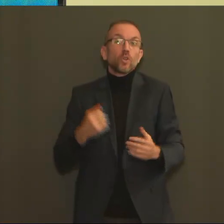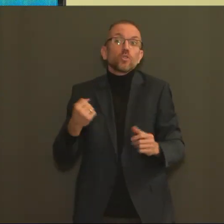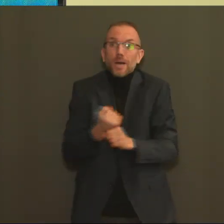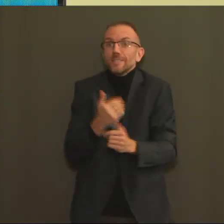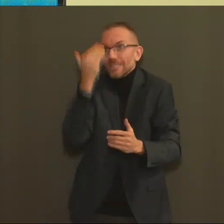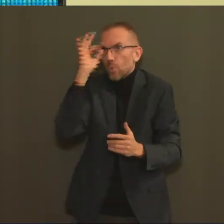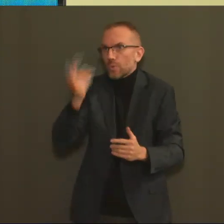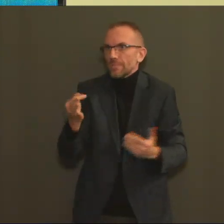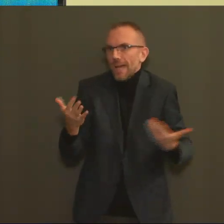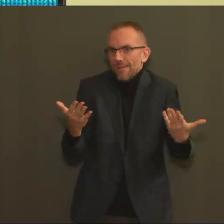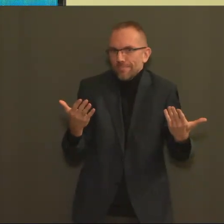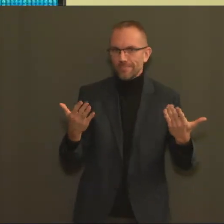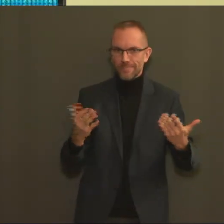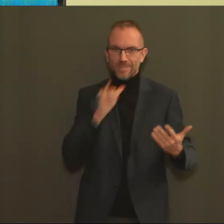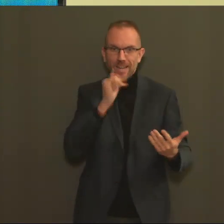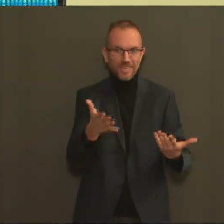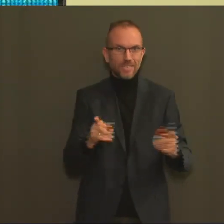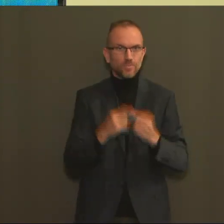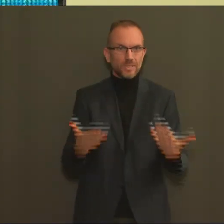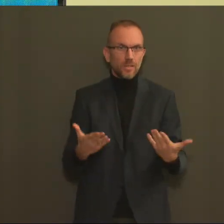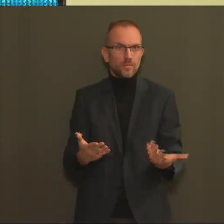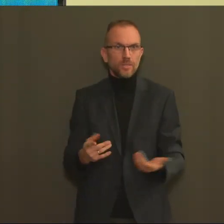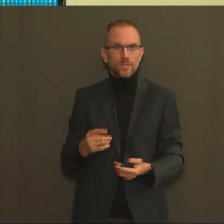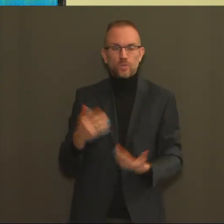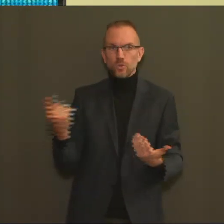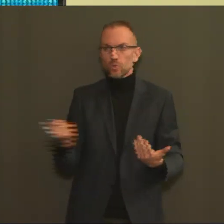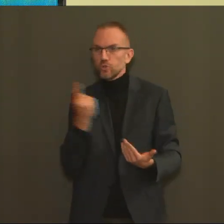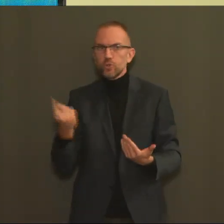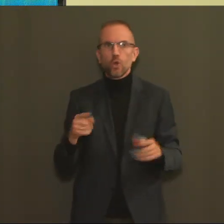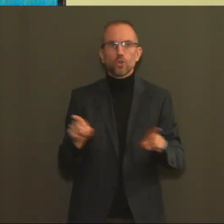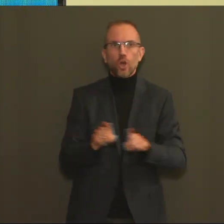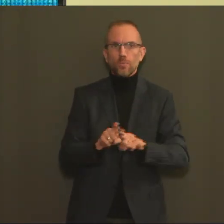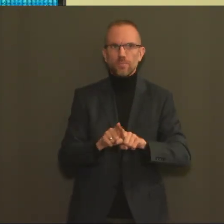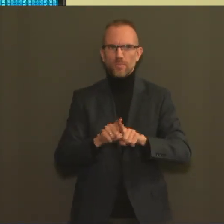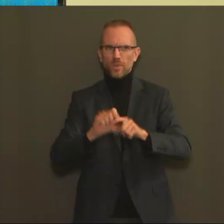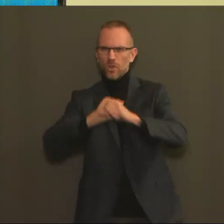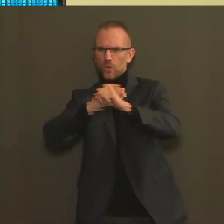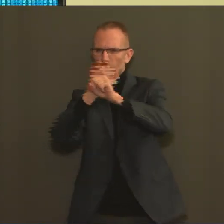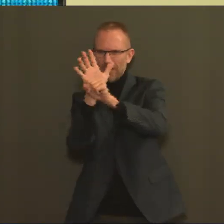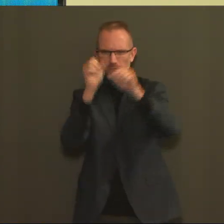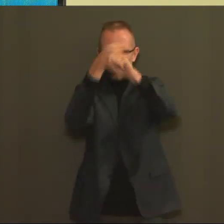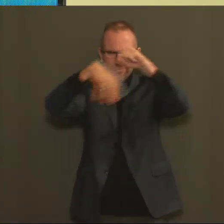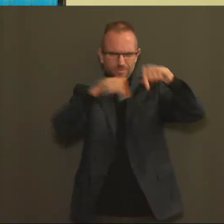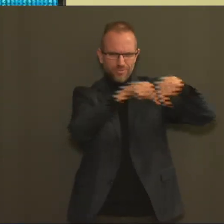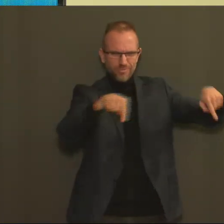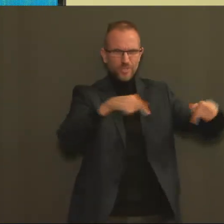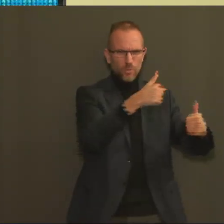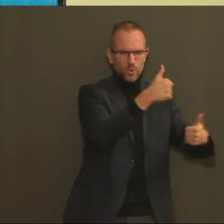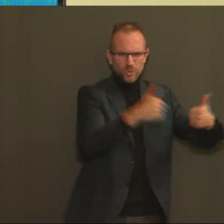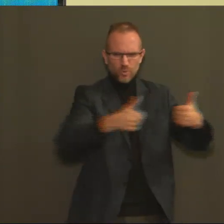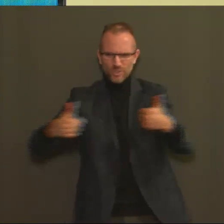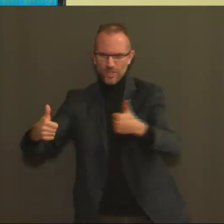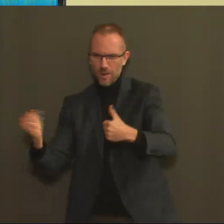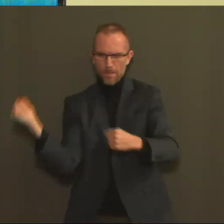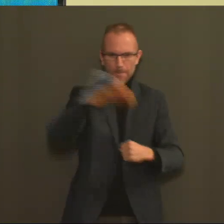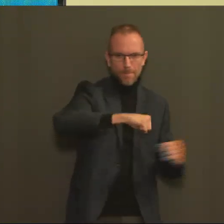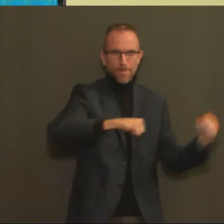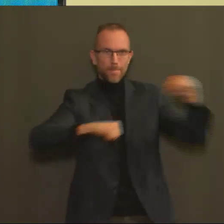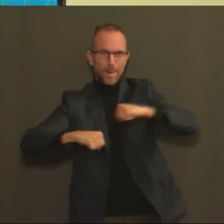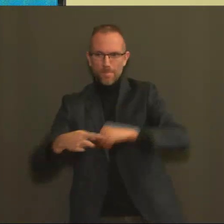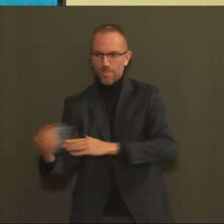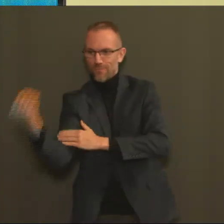mall zit daar passages nog maar de competitie waar de lokale de milieu of jan je sorry ik je de proef zo wikibear soort